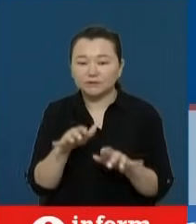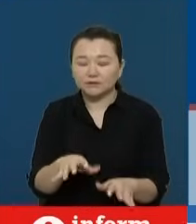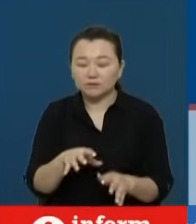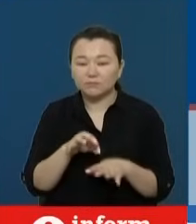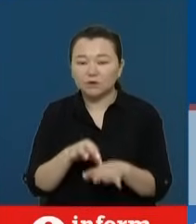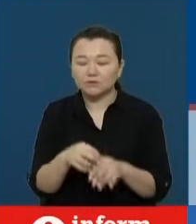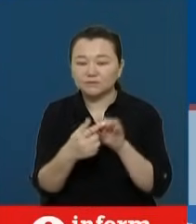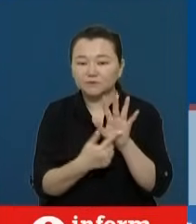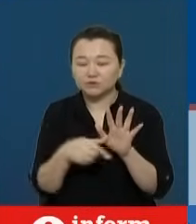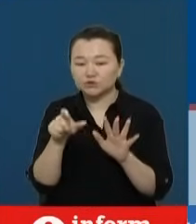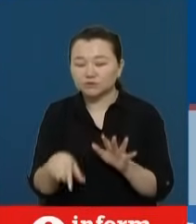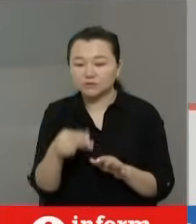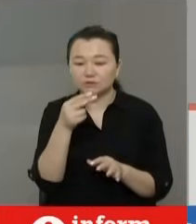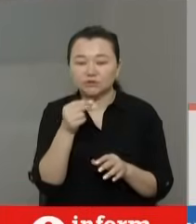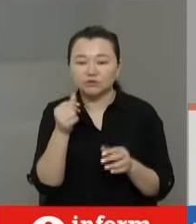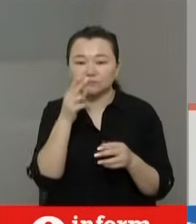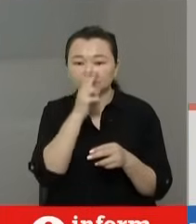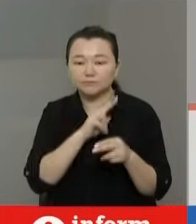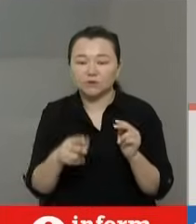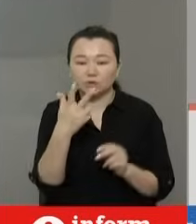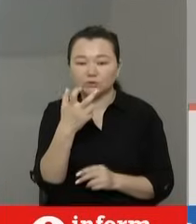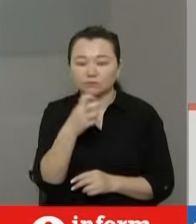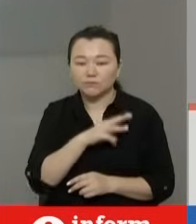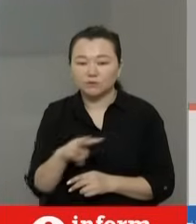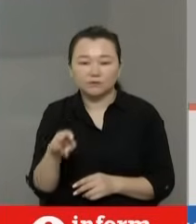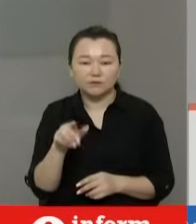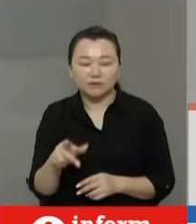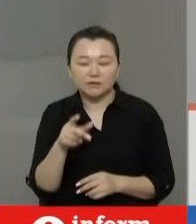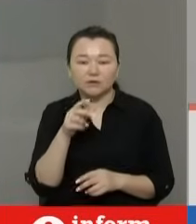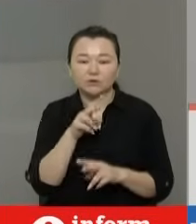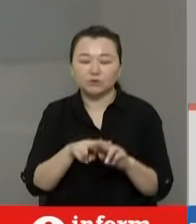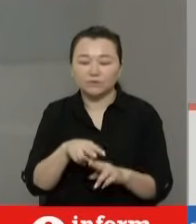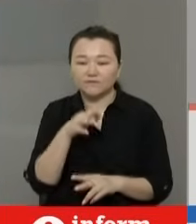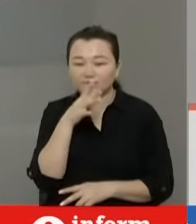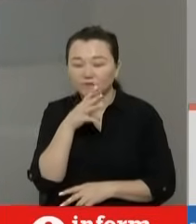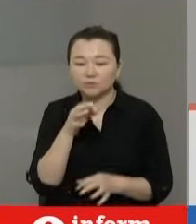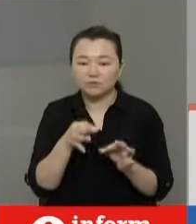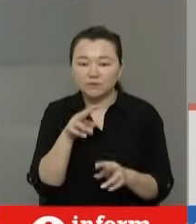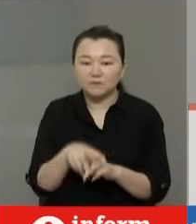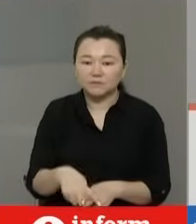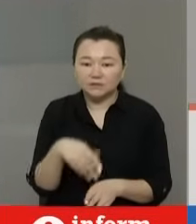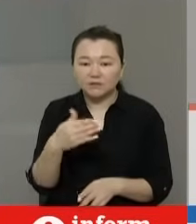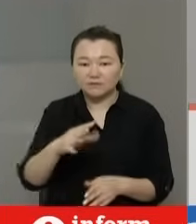17 человек. Они лишились около 300 миллионов тенге. Помимо тюремного срока, суд обязал ее